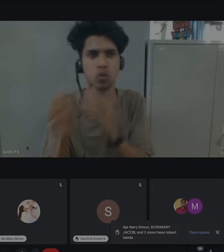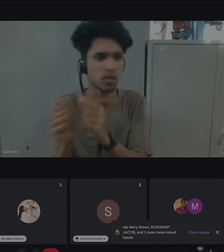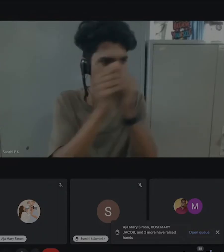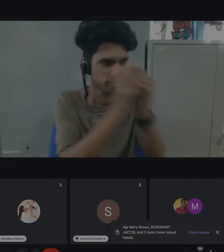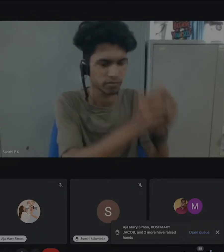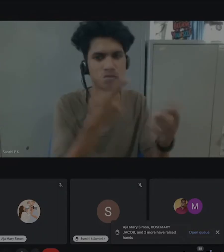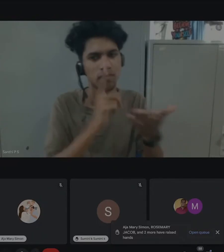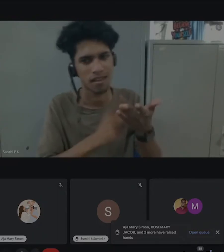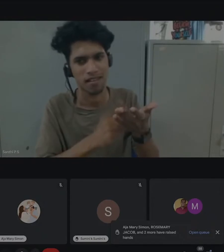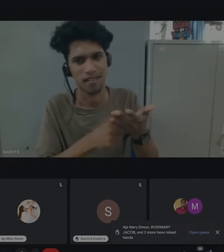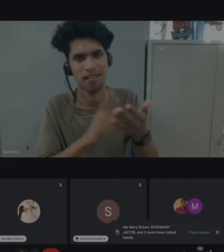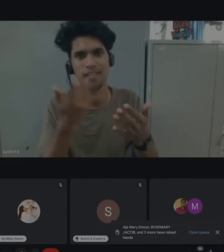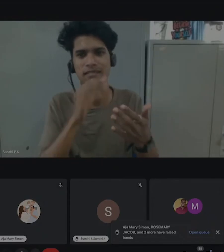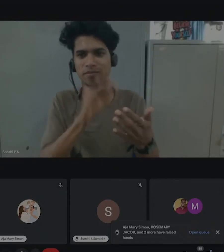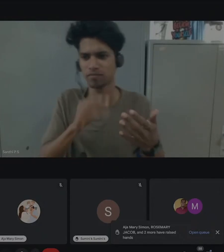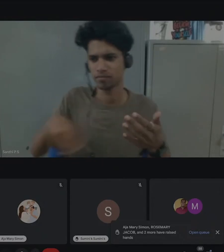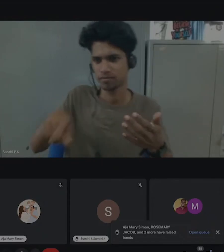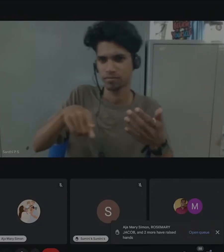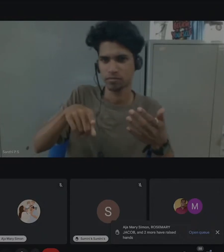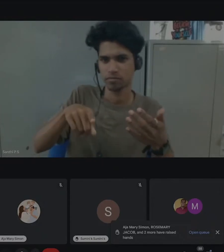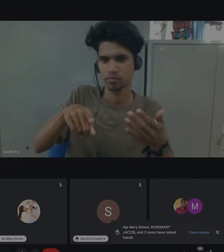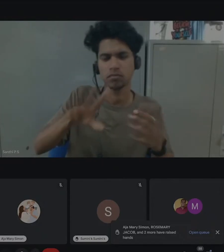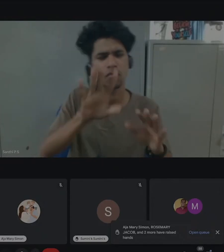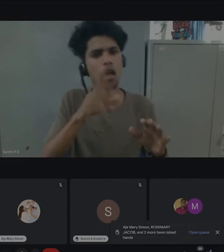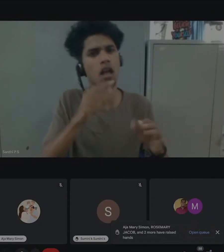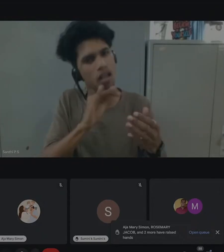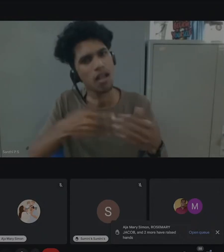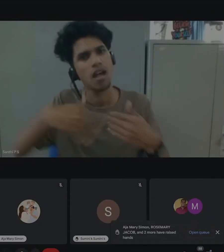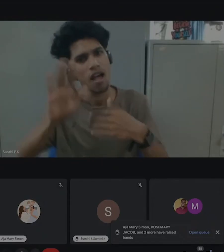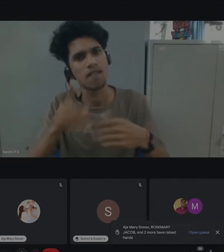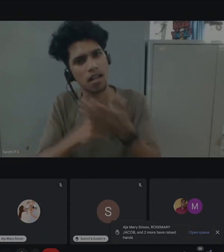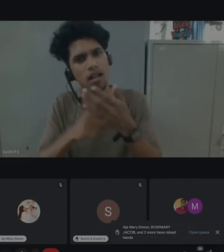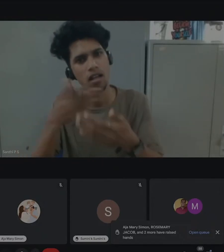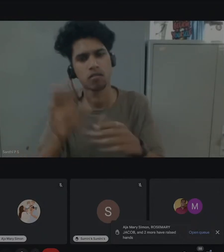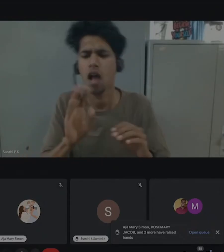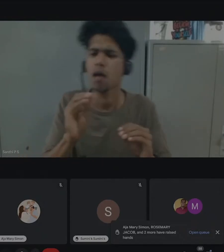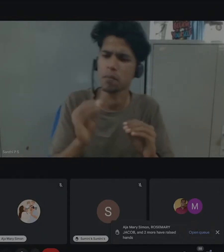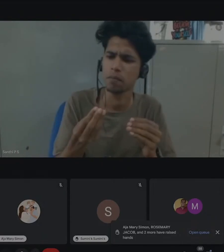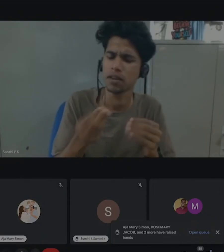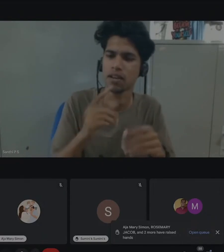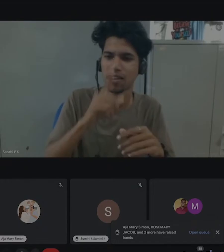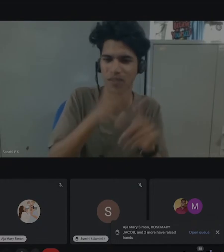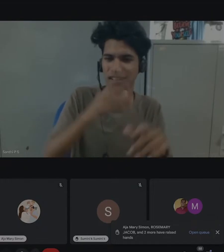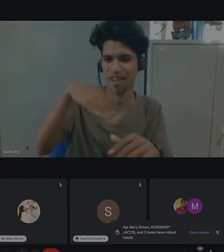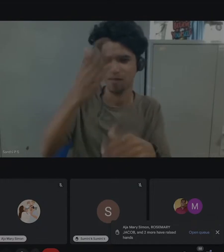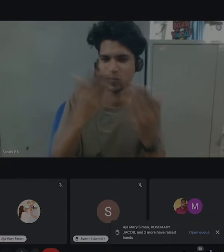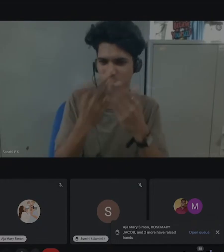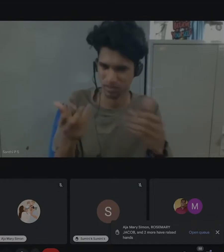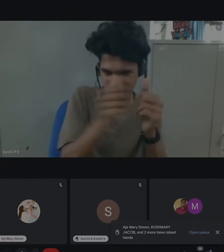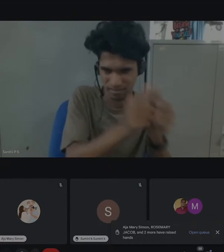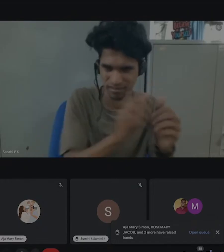സ്കൂളോ. കുറച്ച് കുഞ്ഞുങ്ങൾ നല്ലതായി അംഗൻവാടി പോയിക്കൊണ്ടിരിക്കുകയാണ്. അപ്പൊ ഇനിയിപ്പോ അടുത്ത വർഷം സ്കൂളിലോട്ട് ചേരണമല്ലോ. അപ്പൊ അതുകൊണ്ട് ഒരു